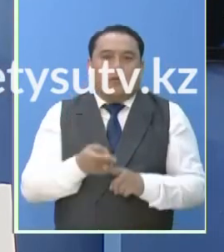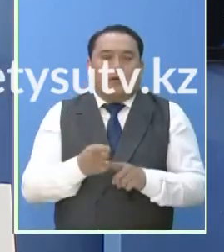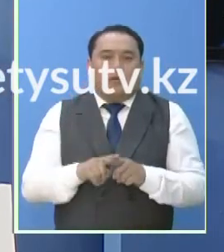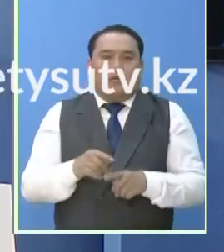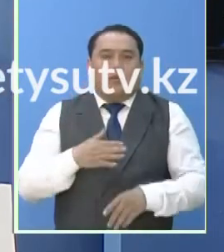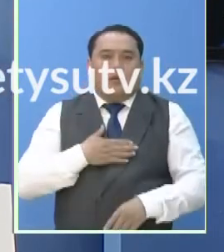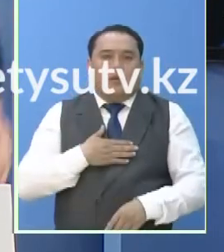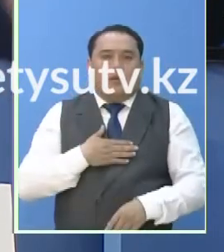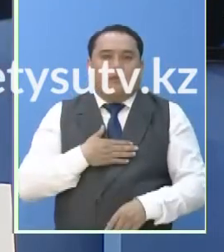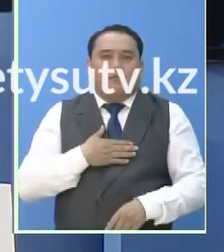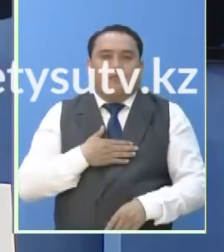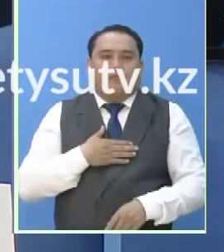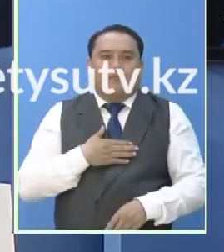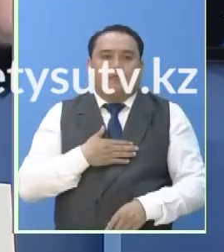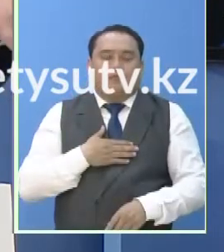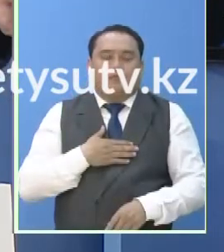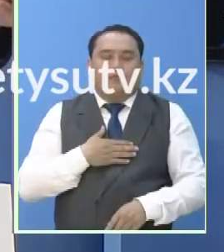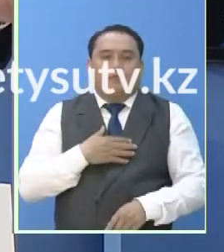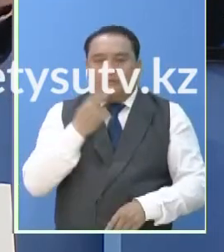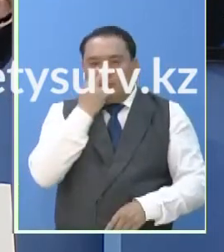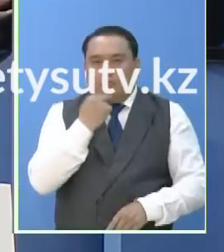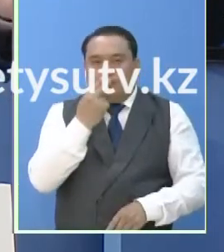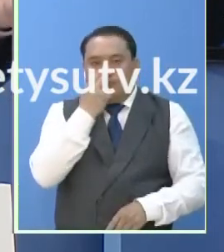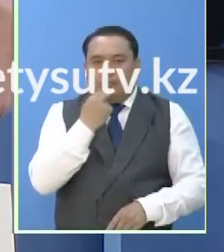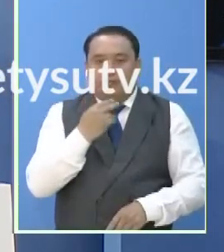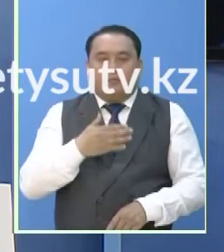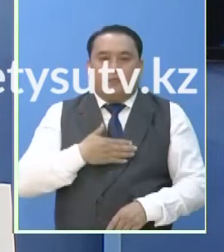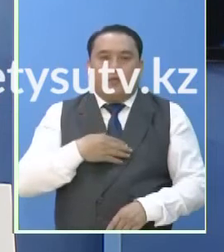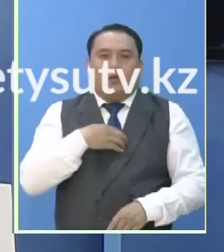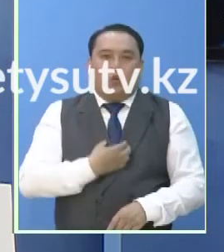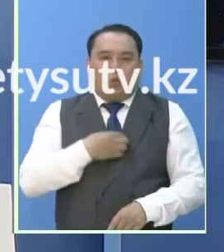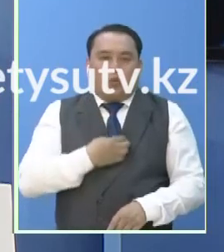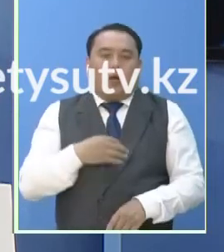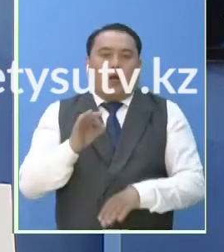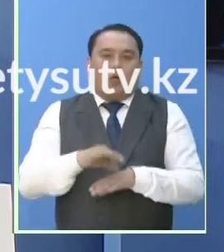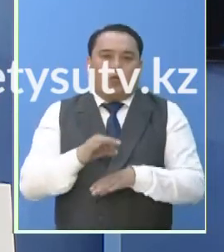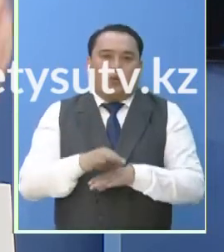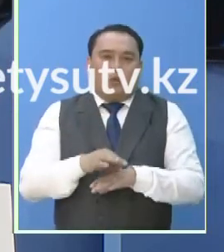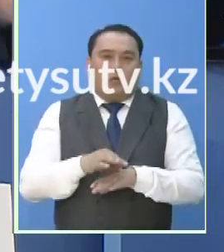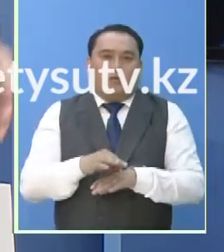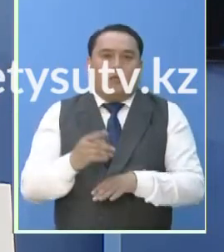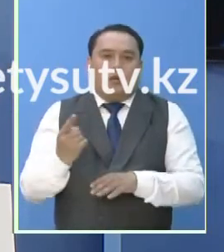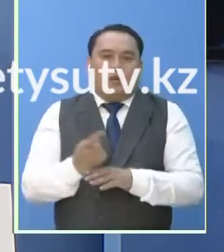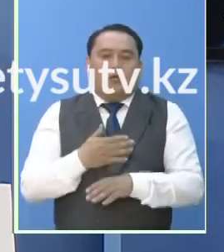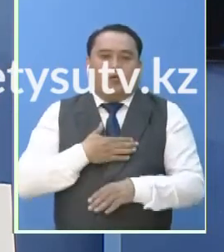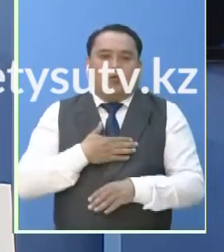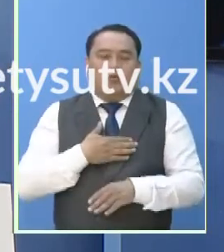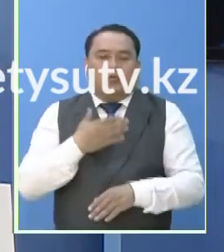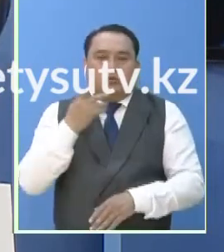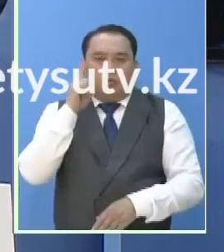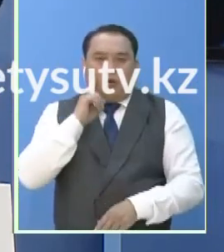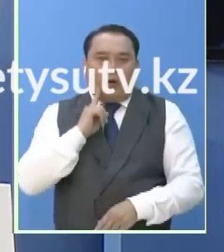де мен мисалы мына жаңагы айтып отур го ОРВИдан ОРВИ деген жаңагы тымоого каршы вакцина алып жүргөн киши го. Мен де аны жакшы көтөрөм